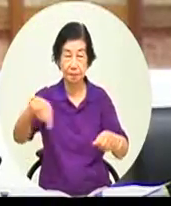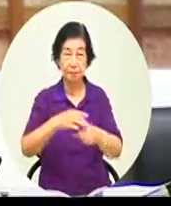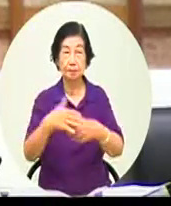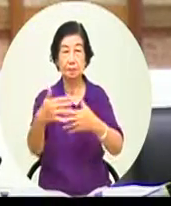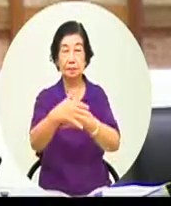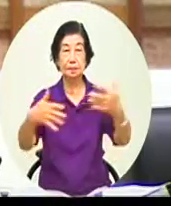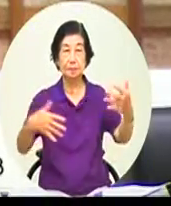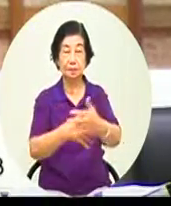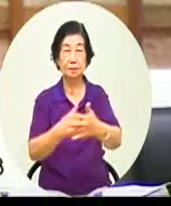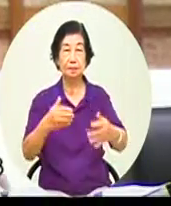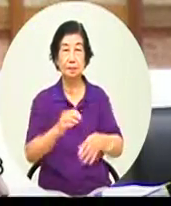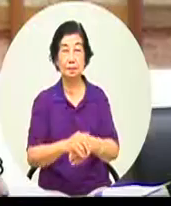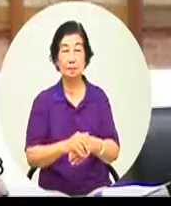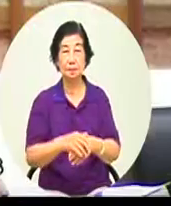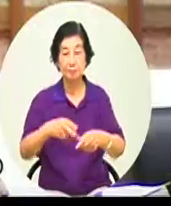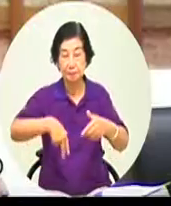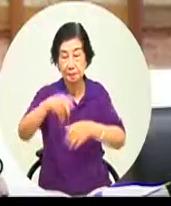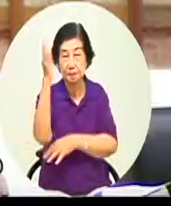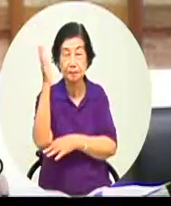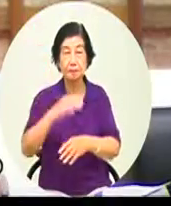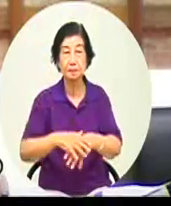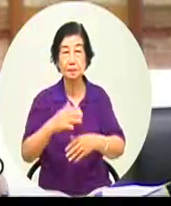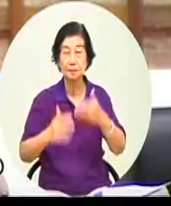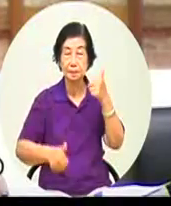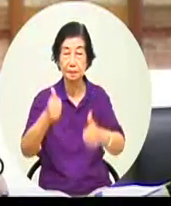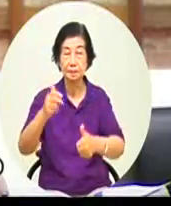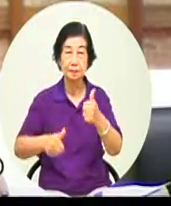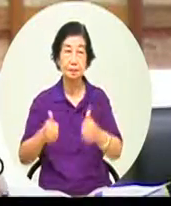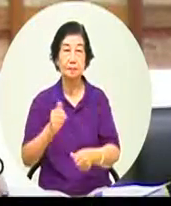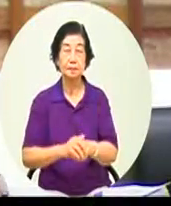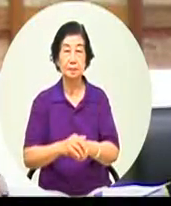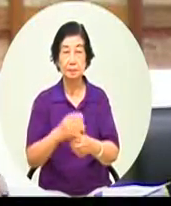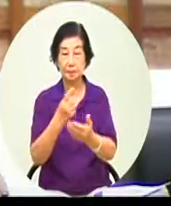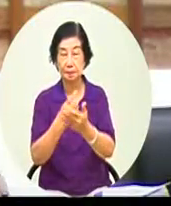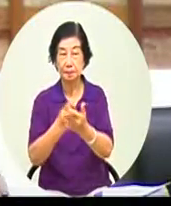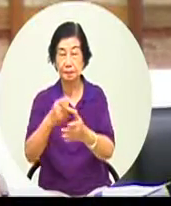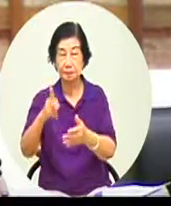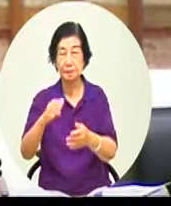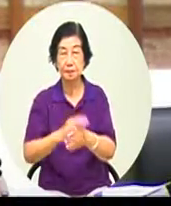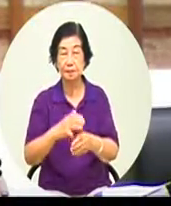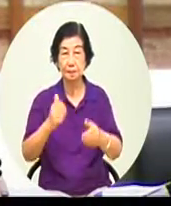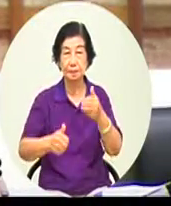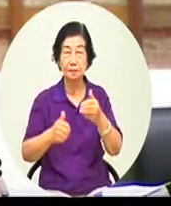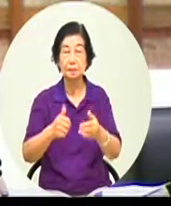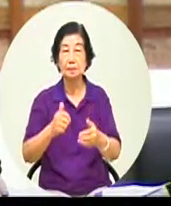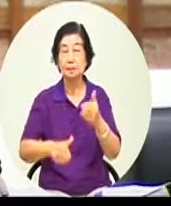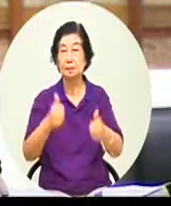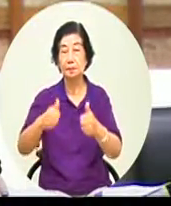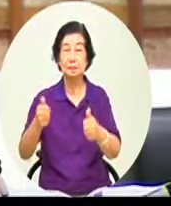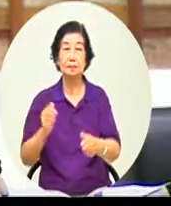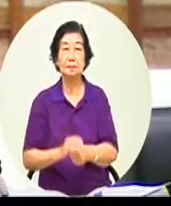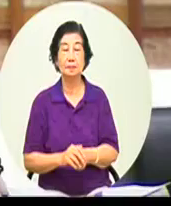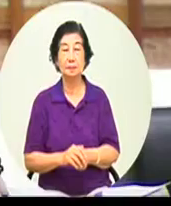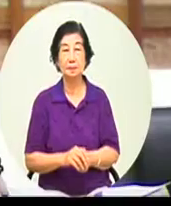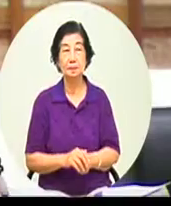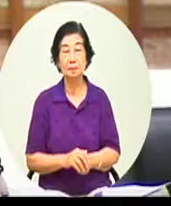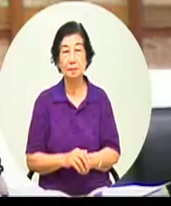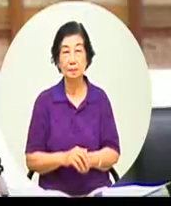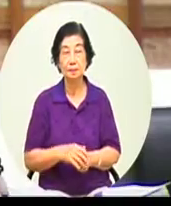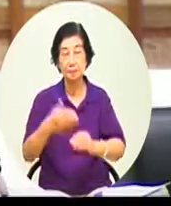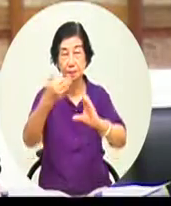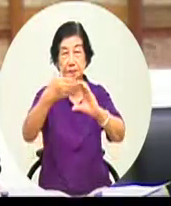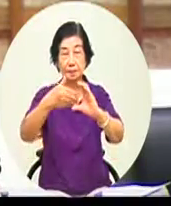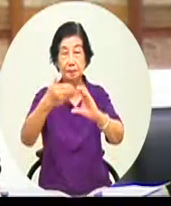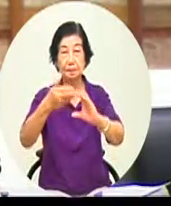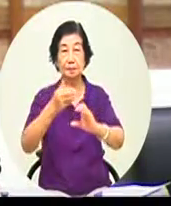各行政首长啊，还有各科室主管，我们在。这个还有我们电视机前面